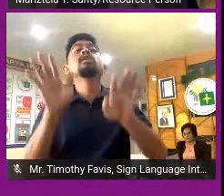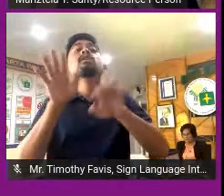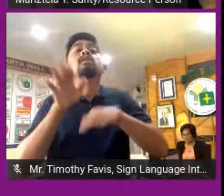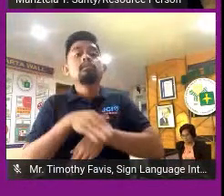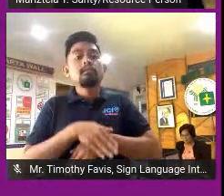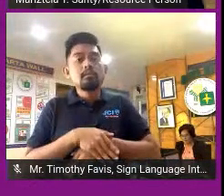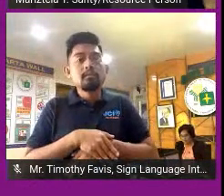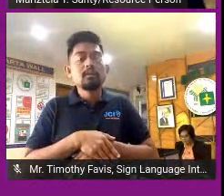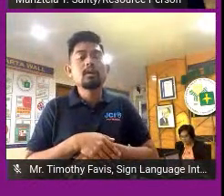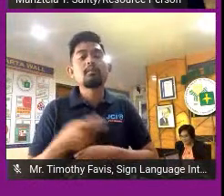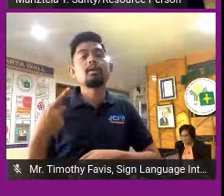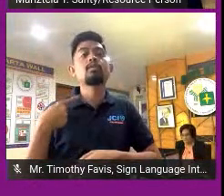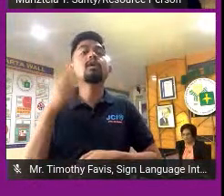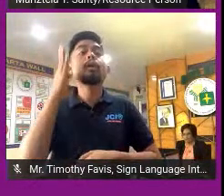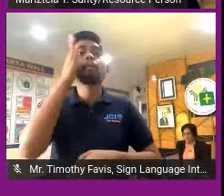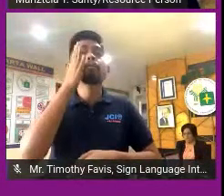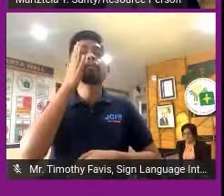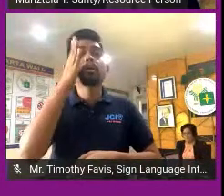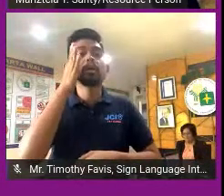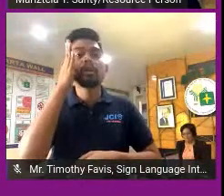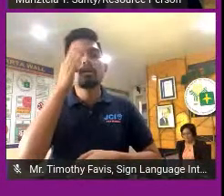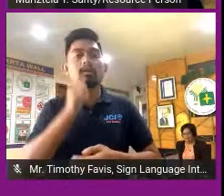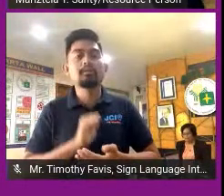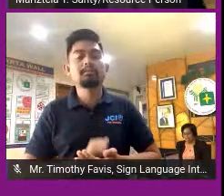ng beer.